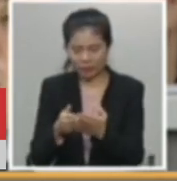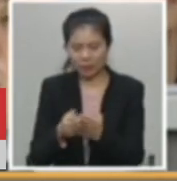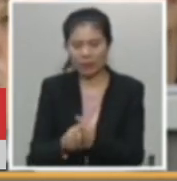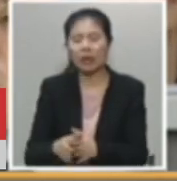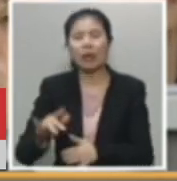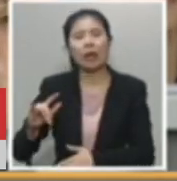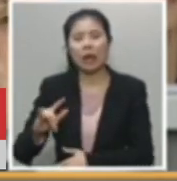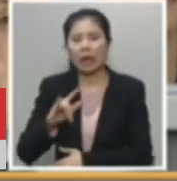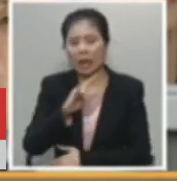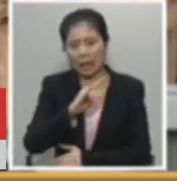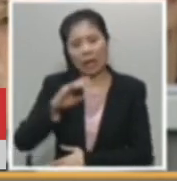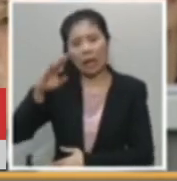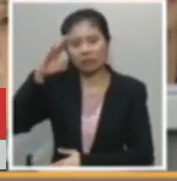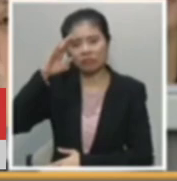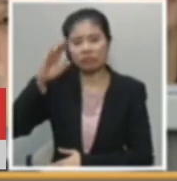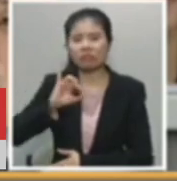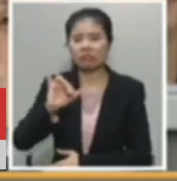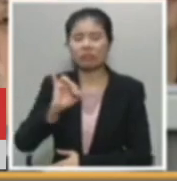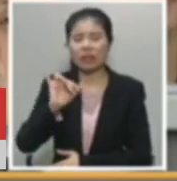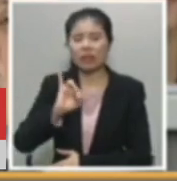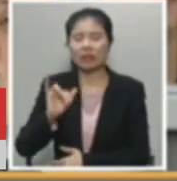เอียดนะครับกองทัพเรือ